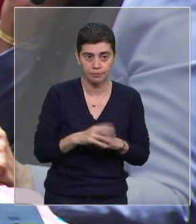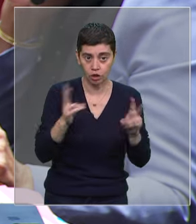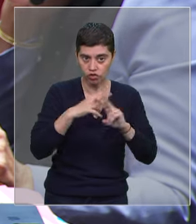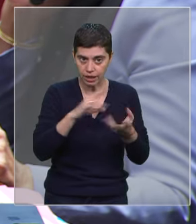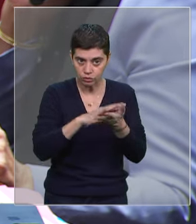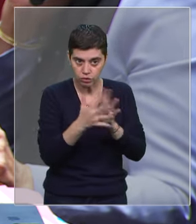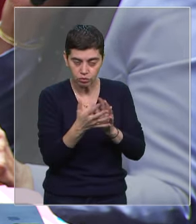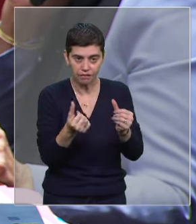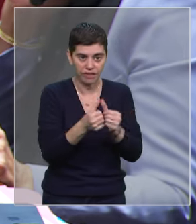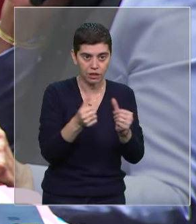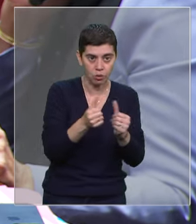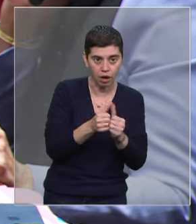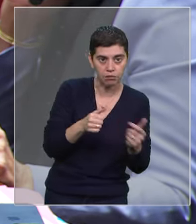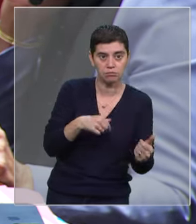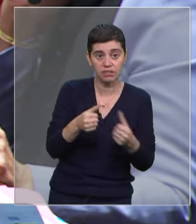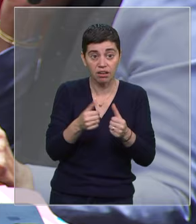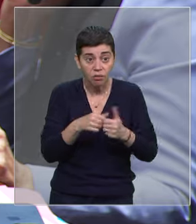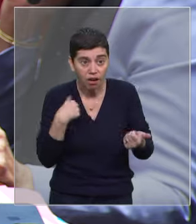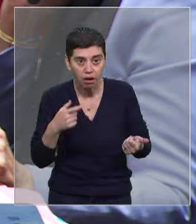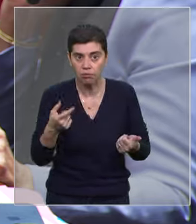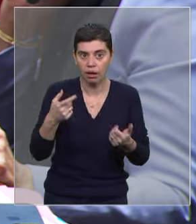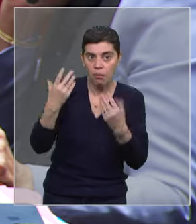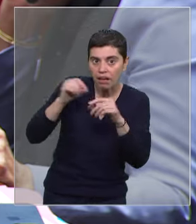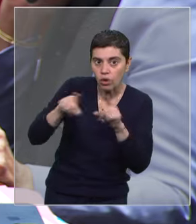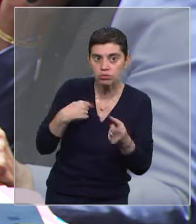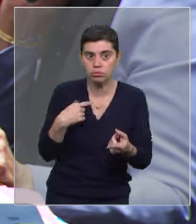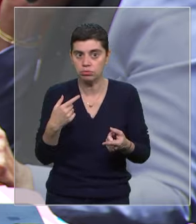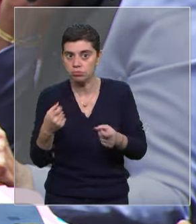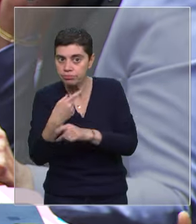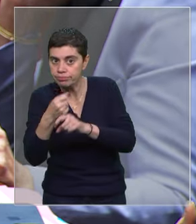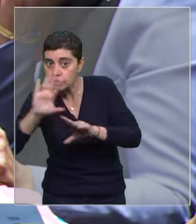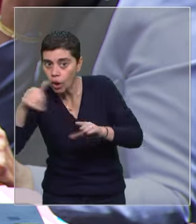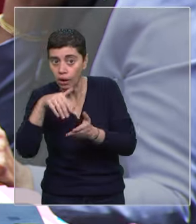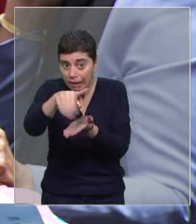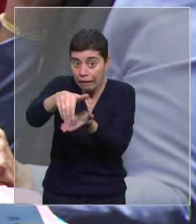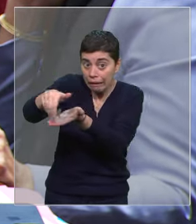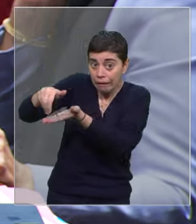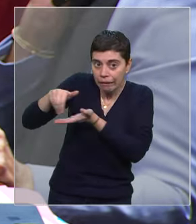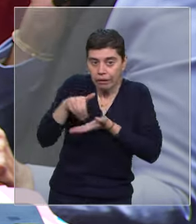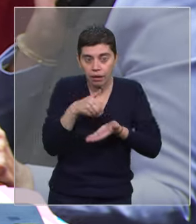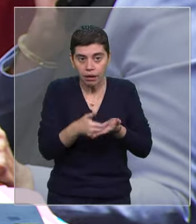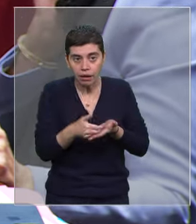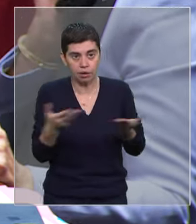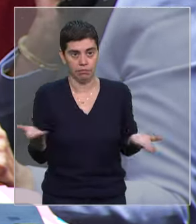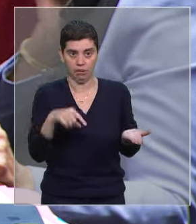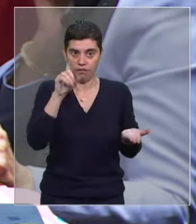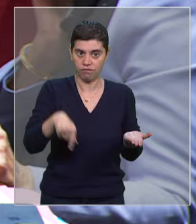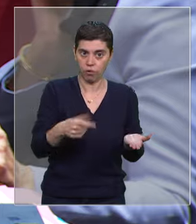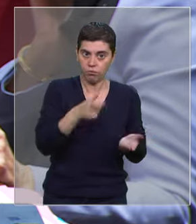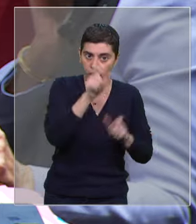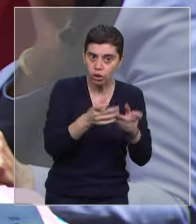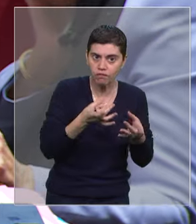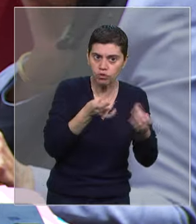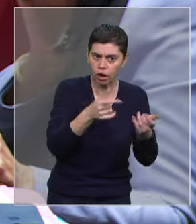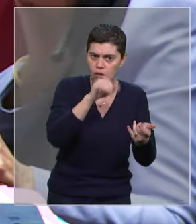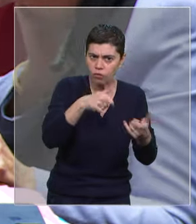appel à la ramasse, à des invendus, à la lutte contre le gaspillage, c'est très bien. Mais les personnes les plus vulnérables, c'est aussi un enjeu d'égalité et de santé publique,